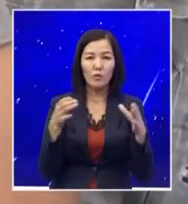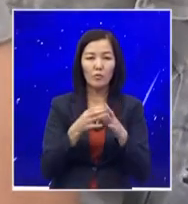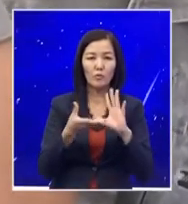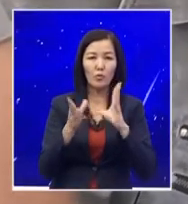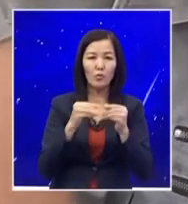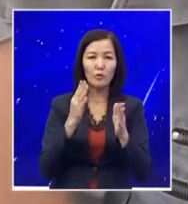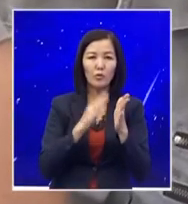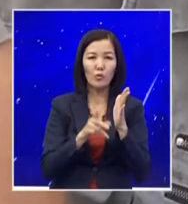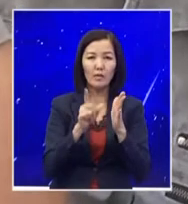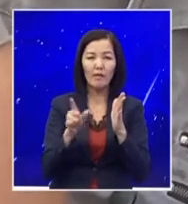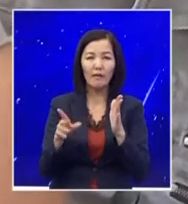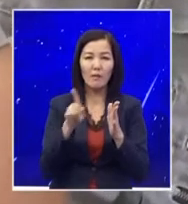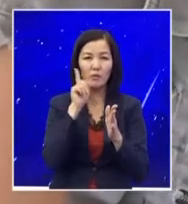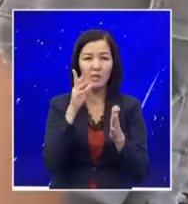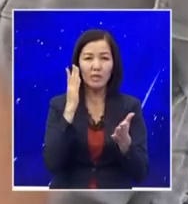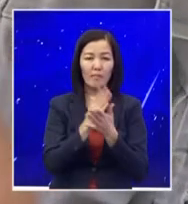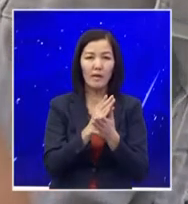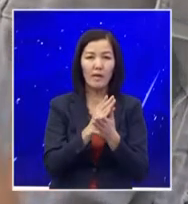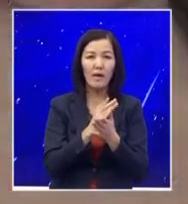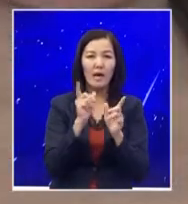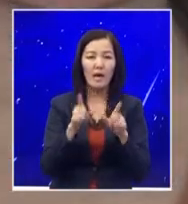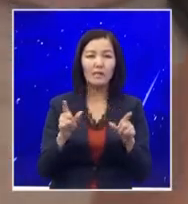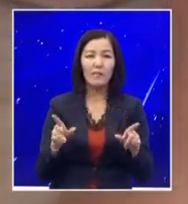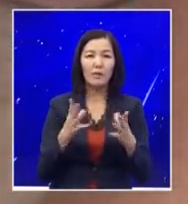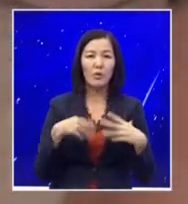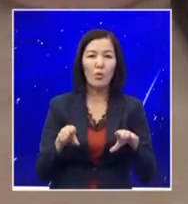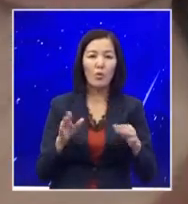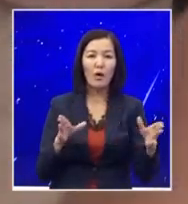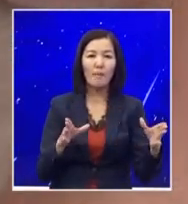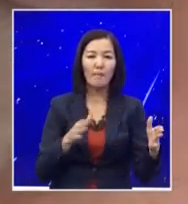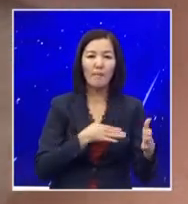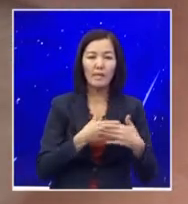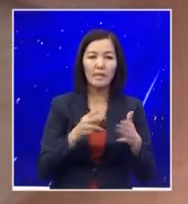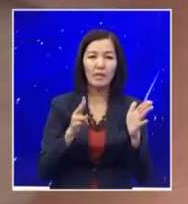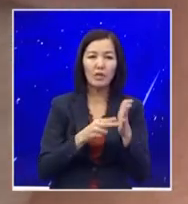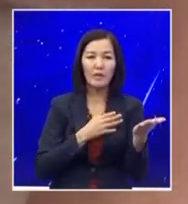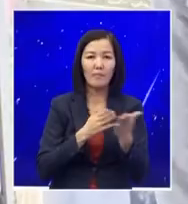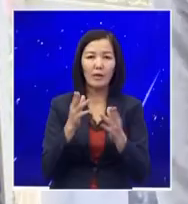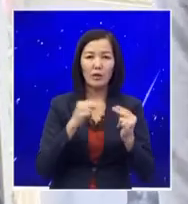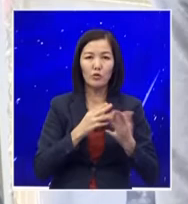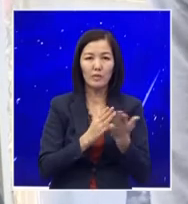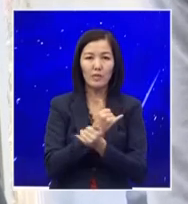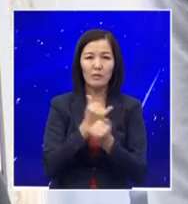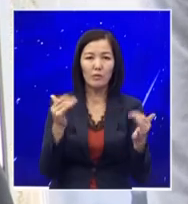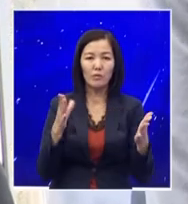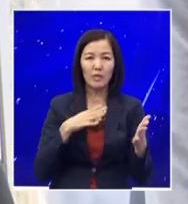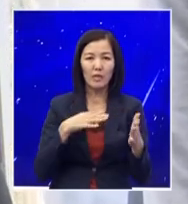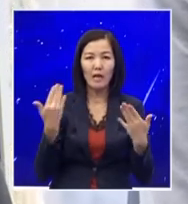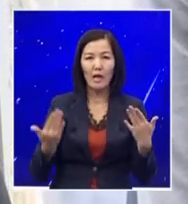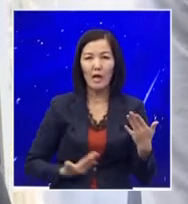саны 90-нан асқан. Азаматтық қоғам белсенділері 7 бағытта жұмыс жасайды. Еріктілік қызметтер аясы